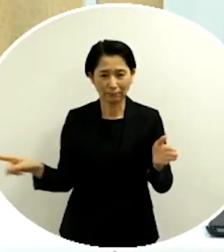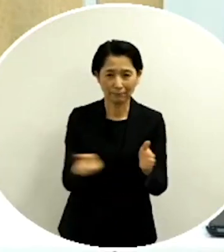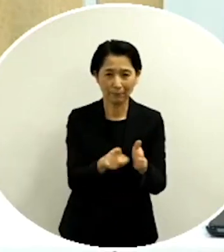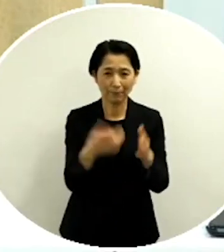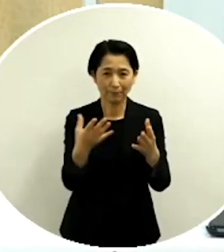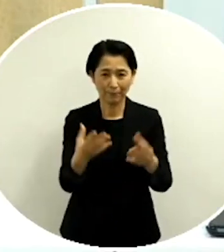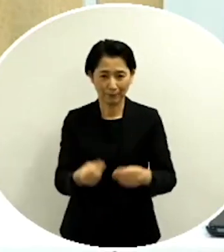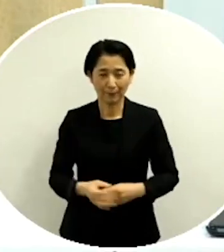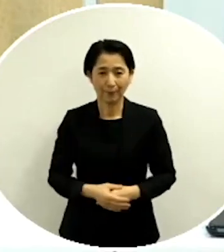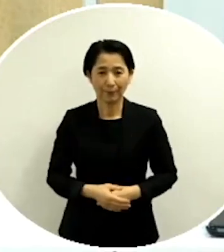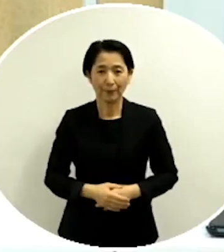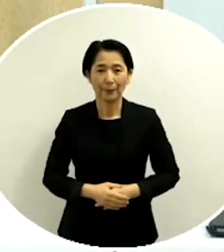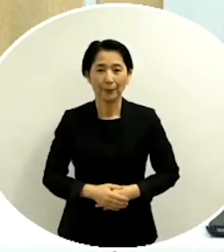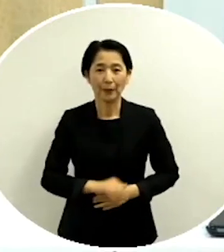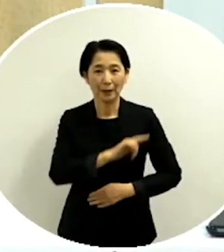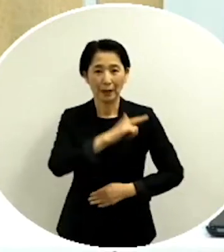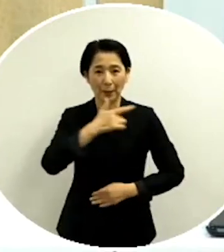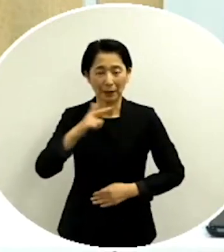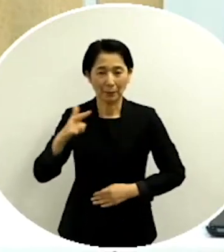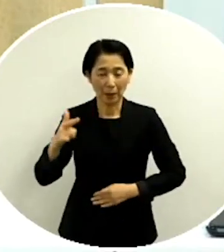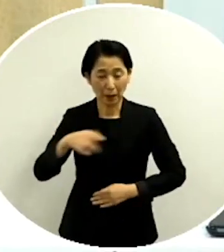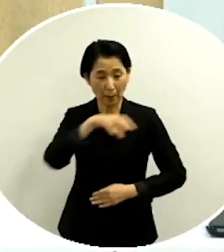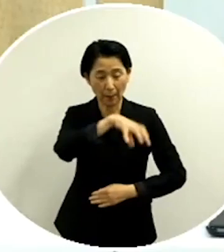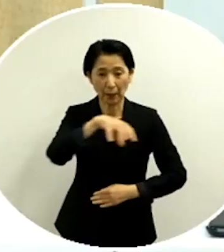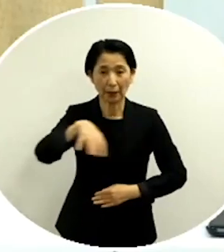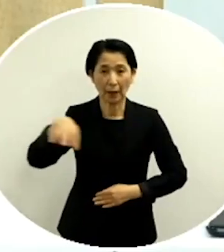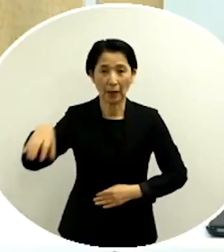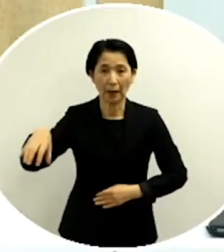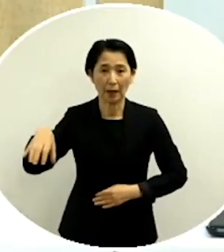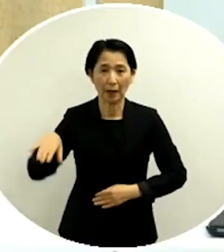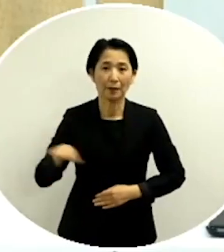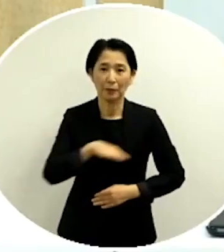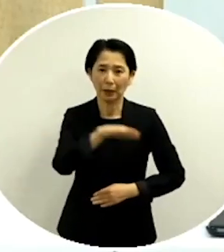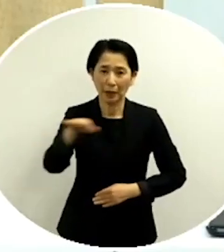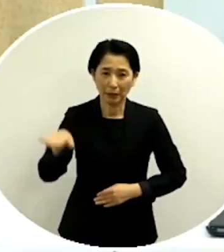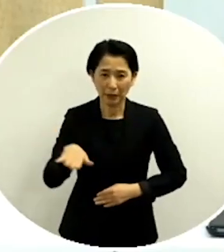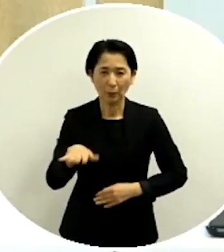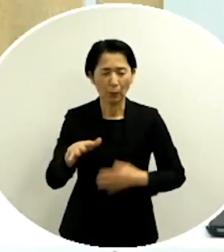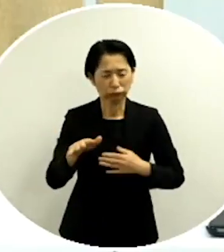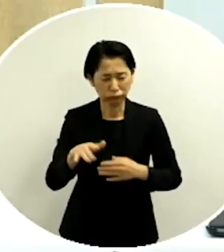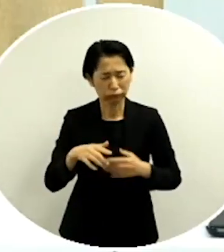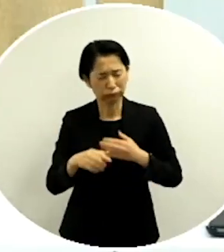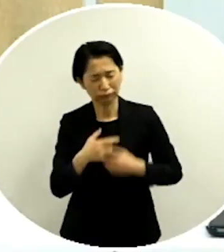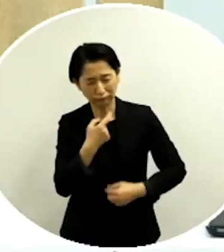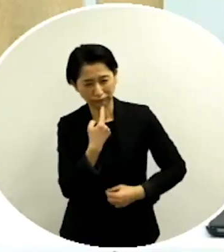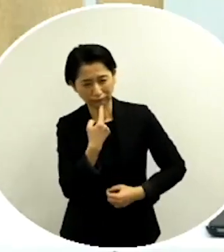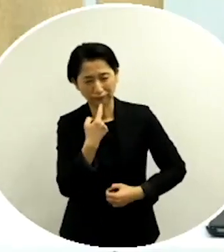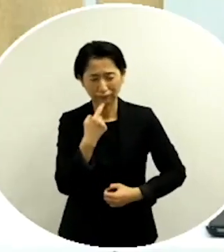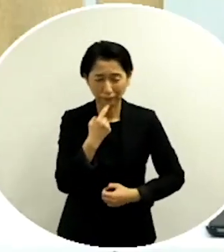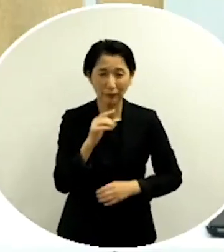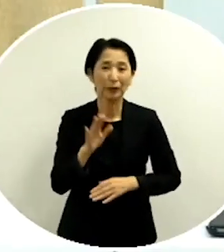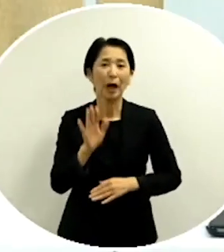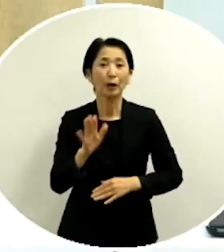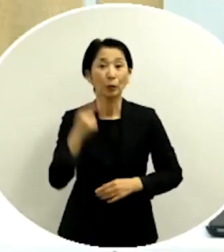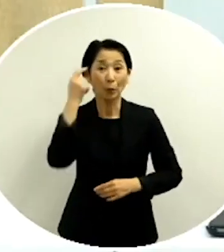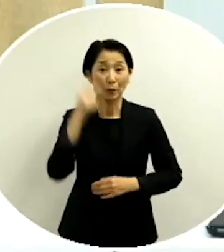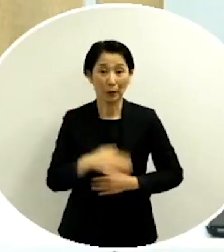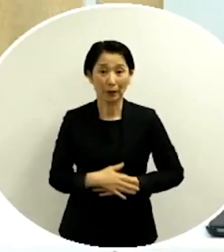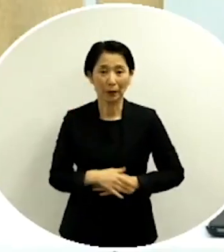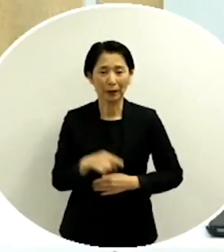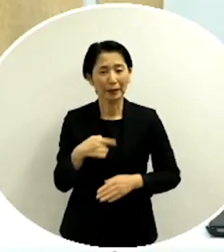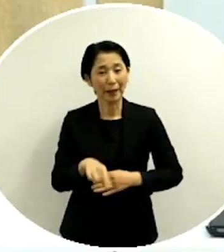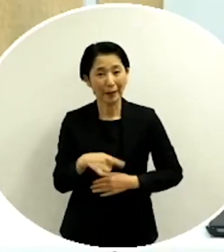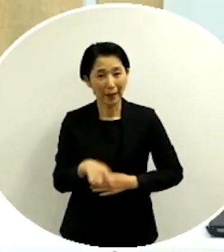ましたいろんな場面で皆さんも理不尽を感じられると思いますあんでこうなん